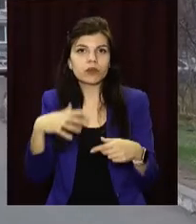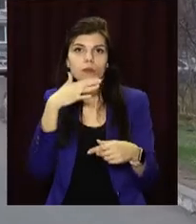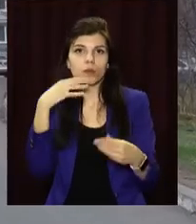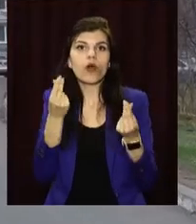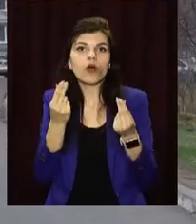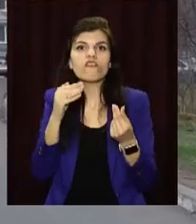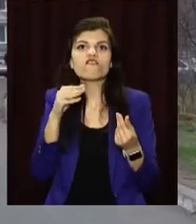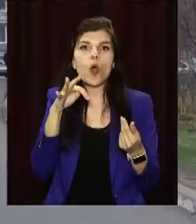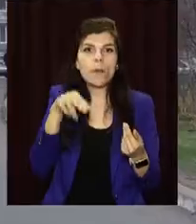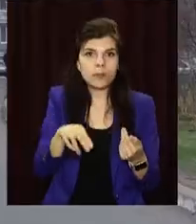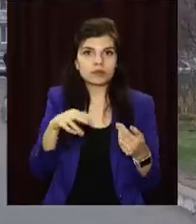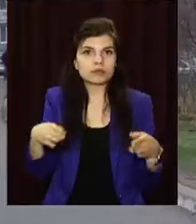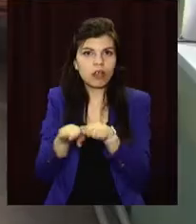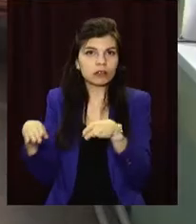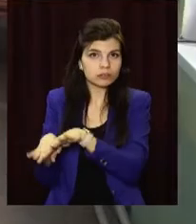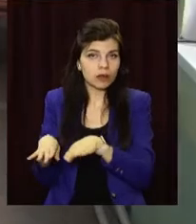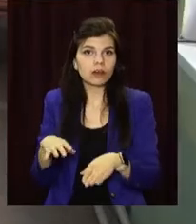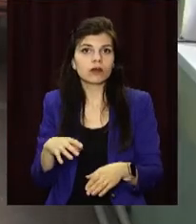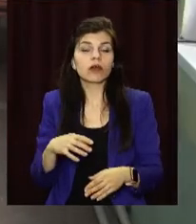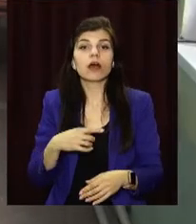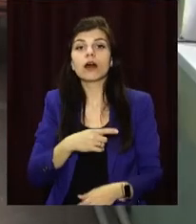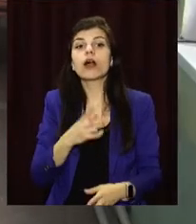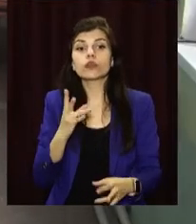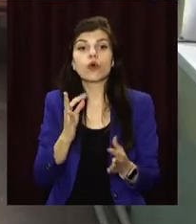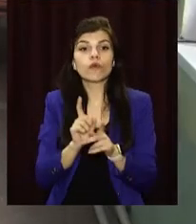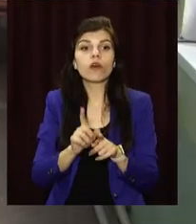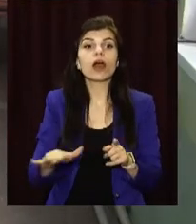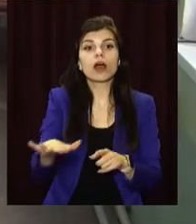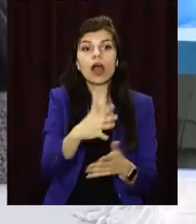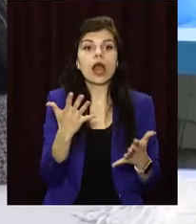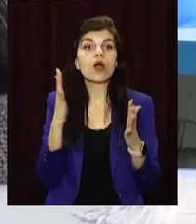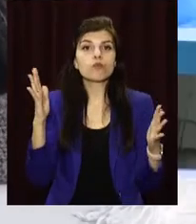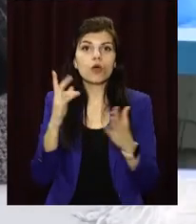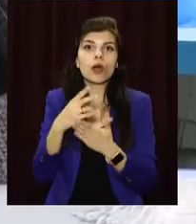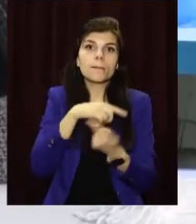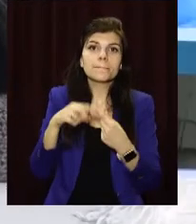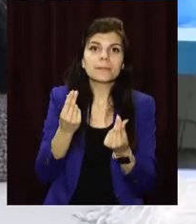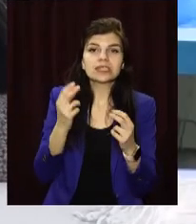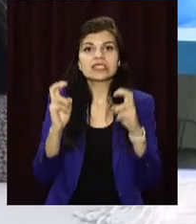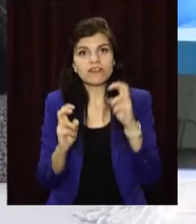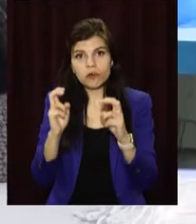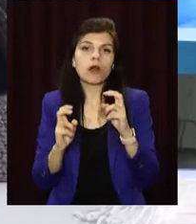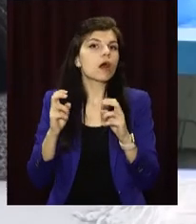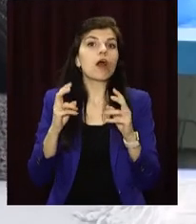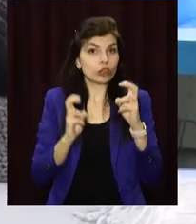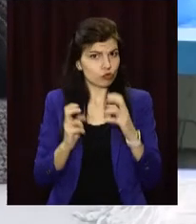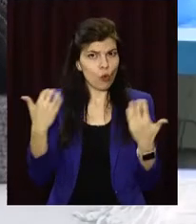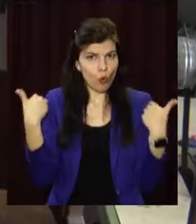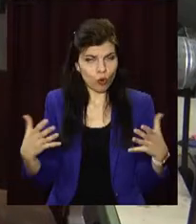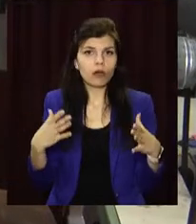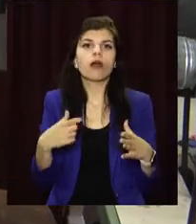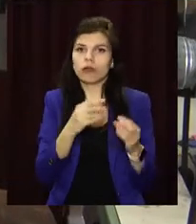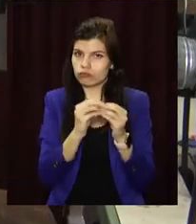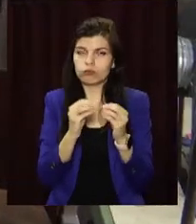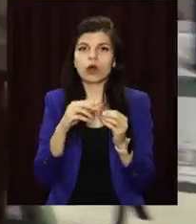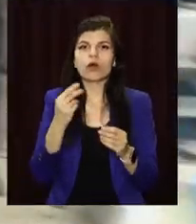ФОПів. Утім, громади, які мають на своїй території великі підприємства, задніх не пасуть. Їхні доходи